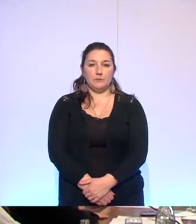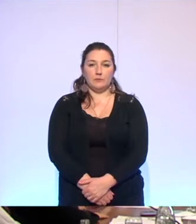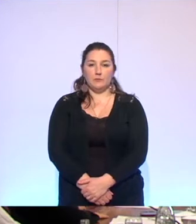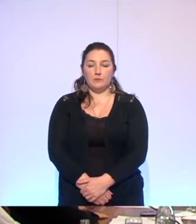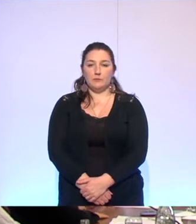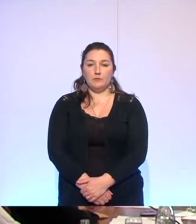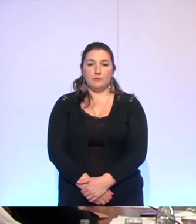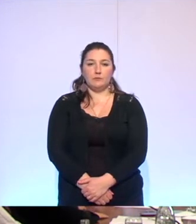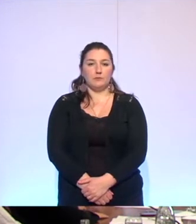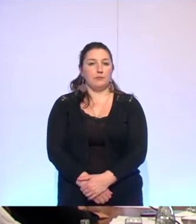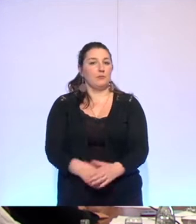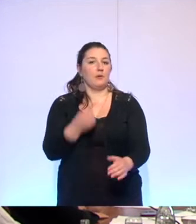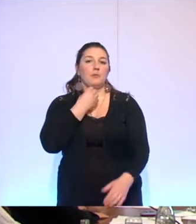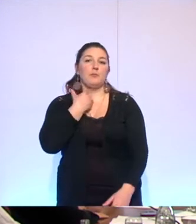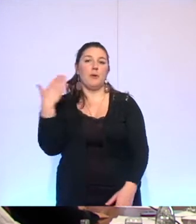Blanc.